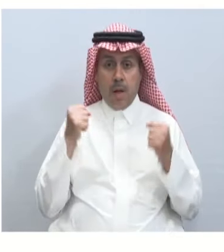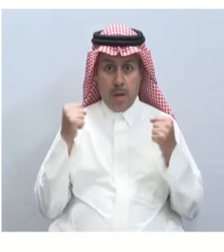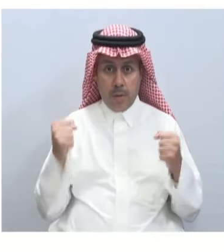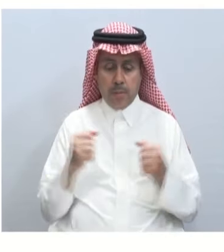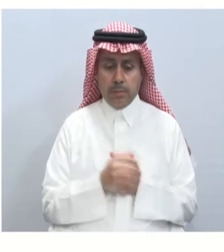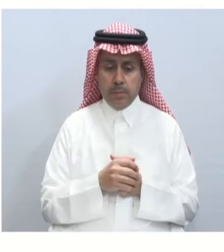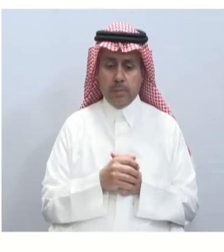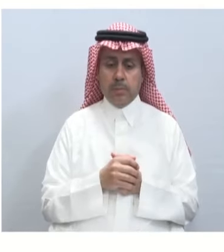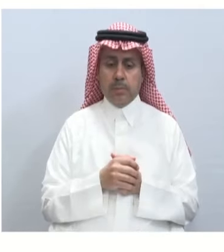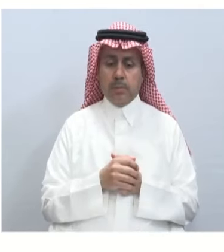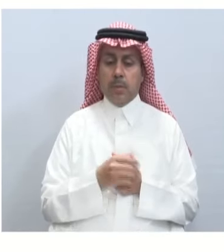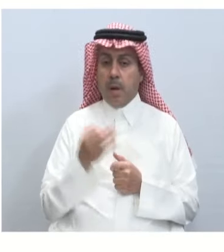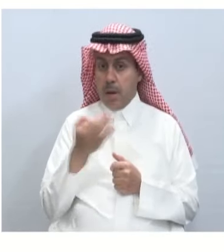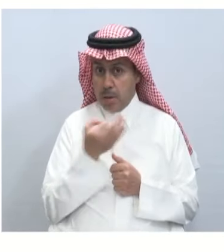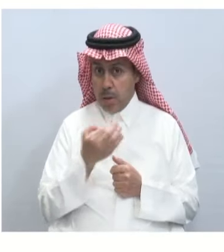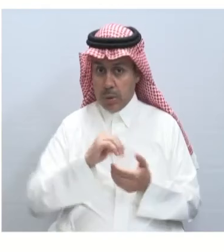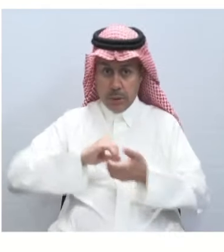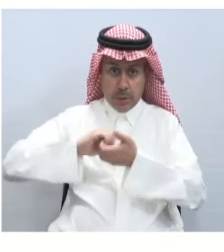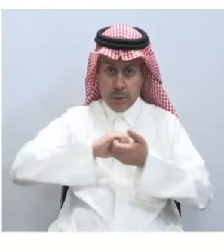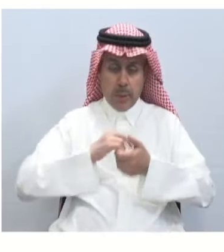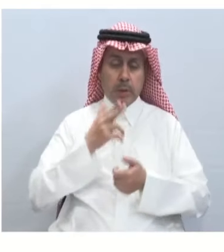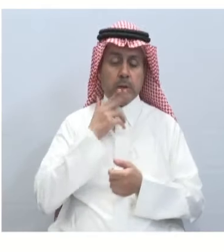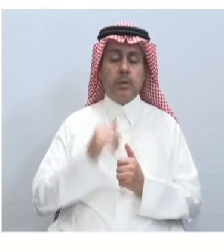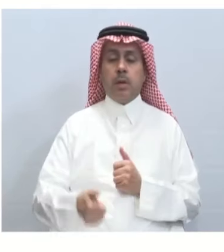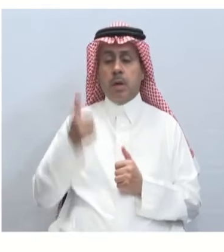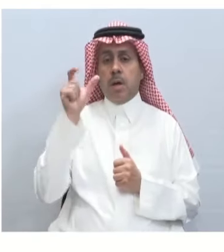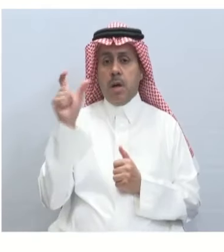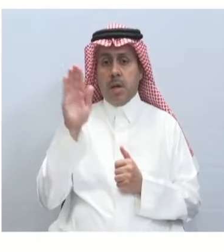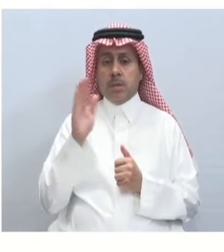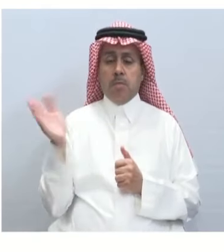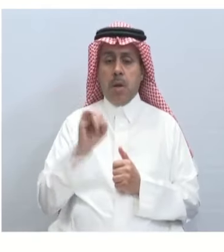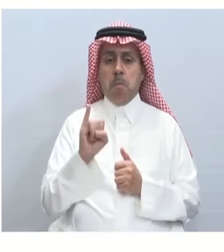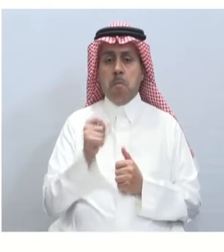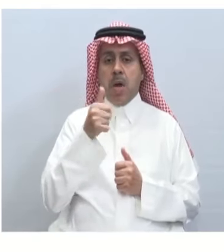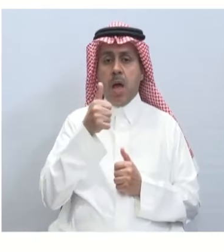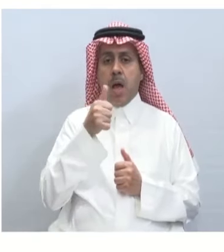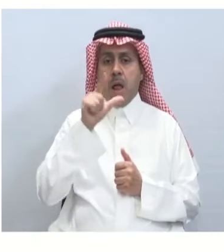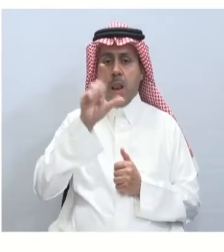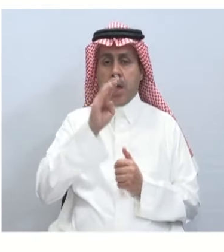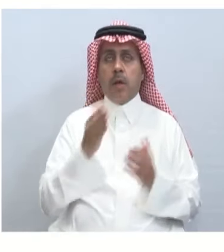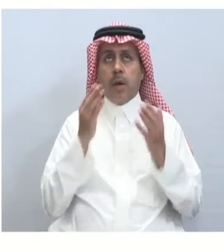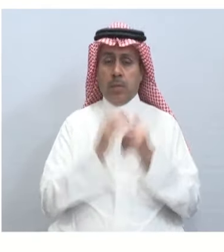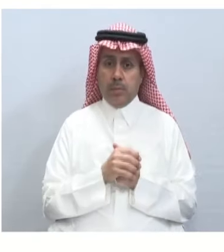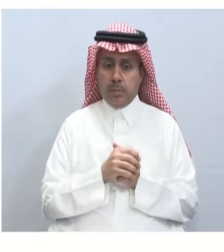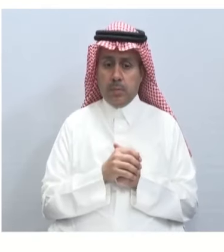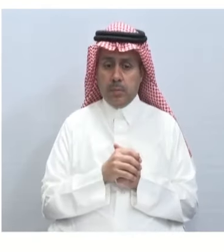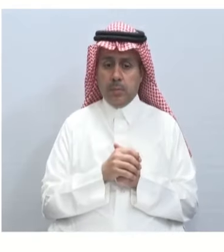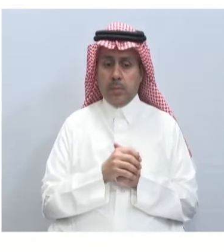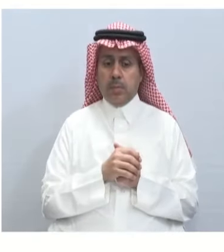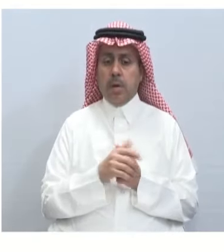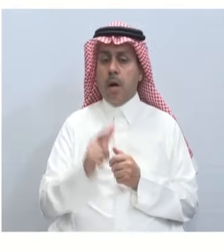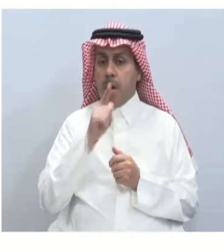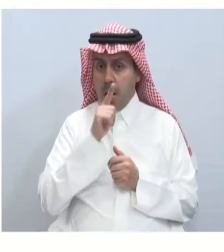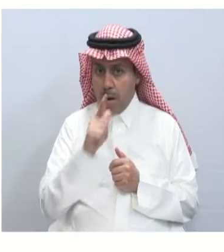والراوي والصحابي الجليل انس بن مالك رضي الله عنه عن انس بن مالك رضي الله